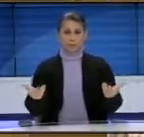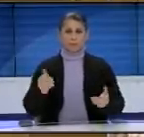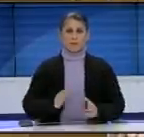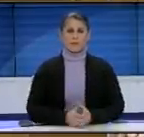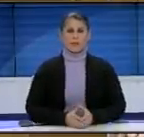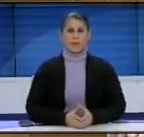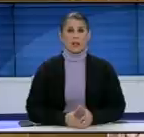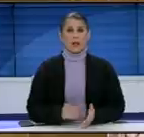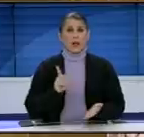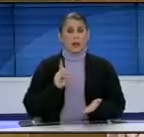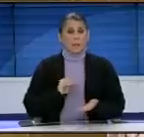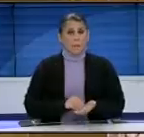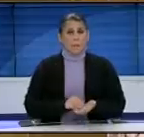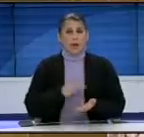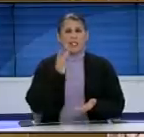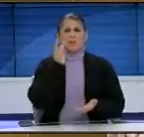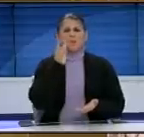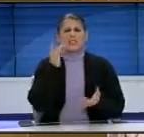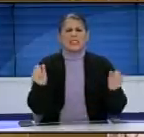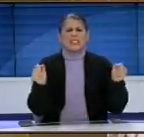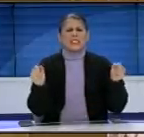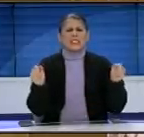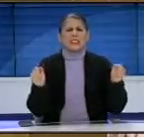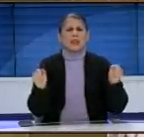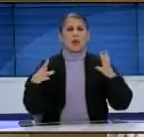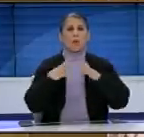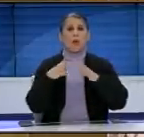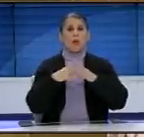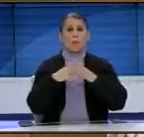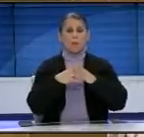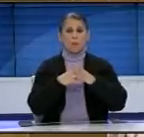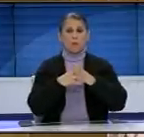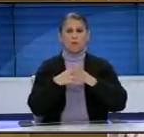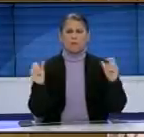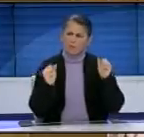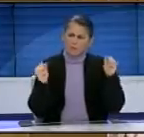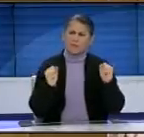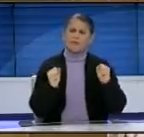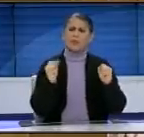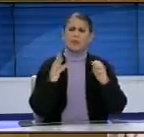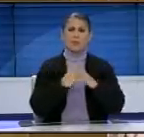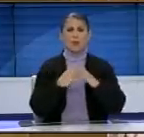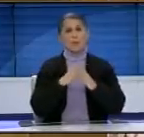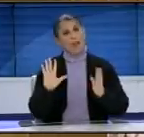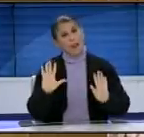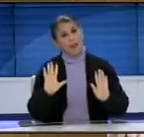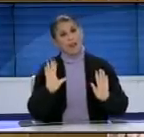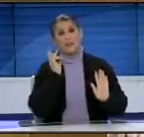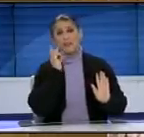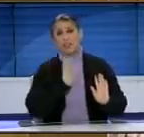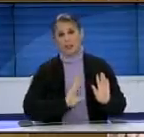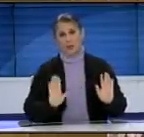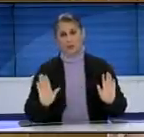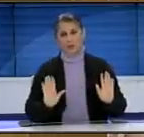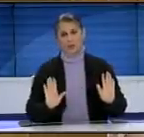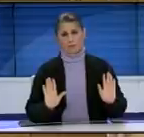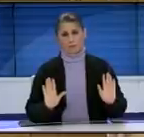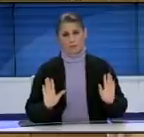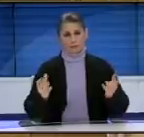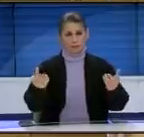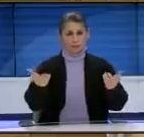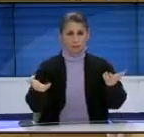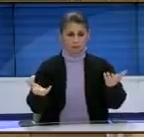Να μας επαναφέρει σε ένα ψυχρό, σκληρό πόλεμο. Ψυχρό πόλεμο, αλλά σκληρό.